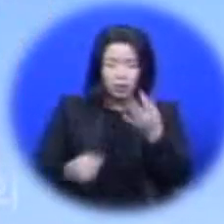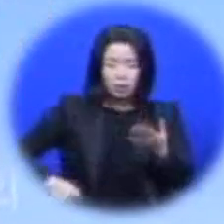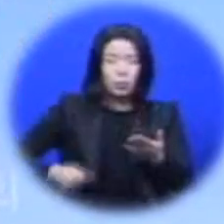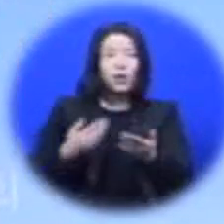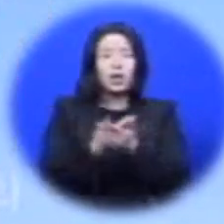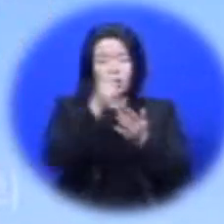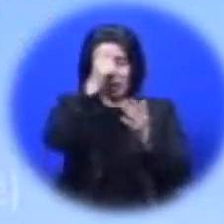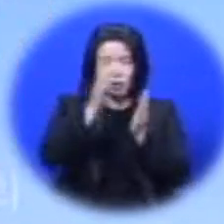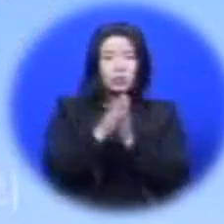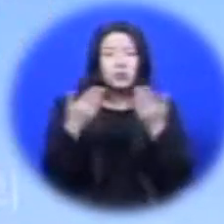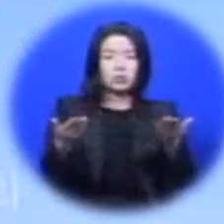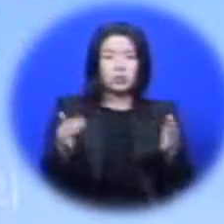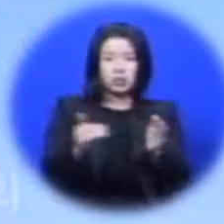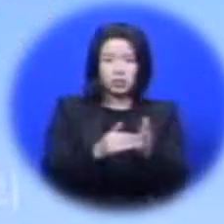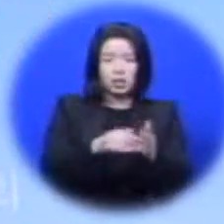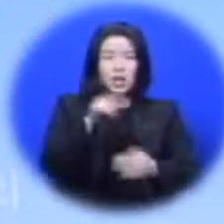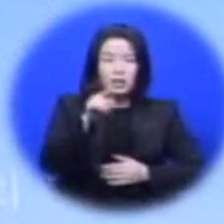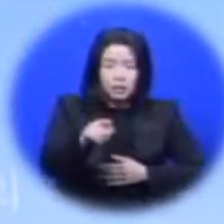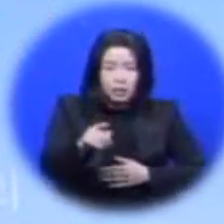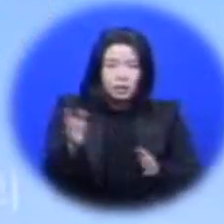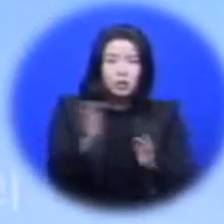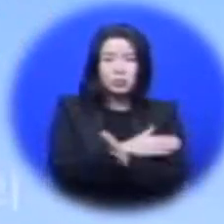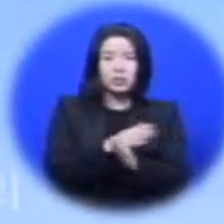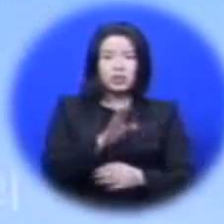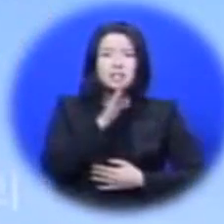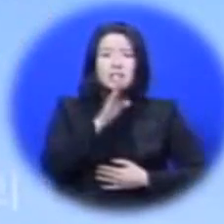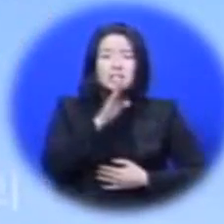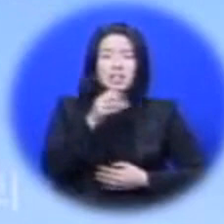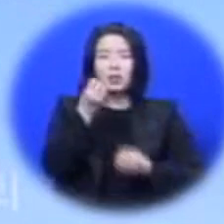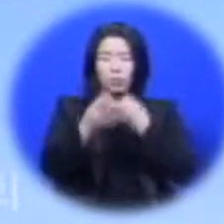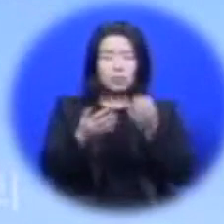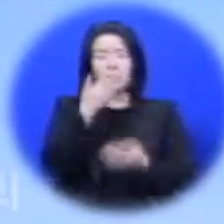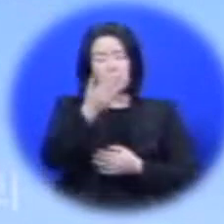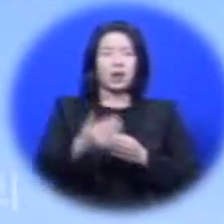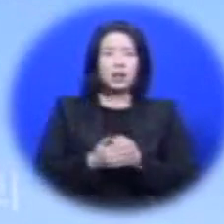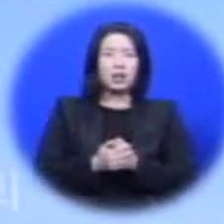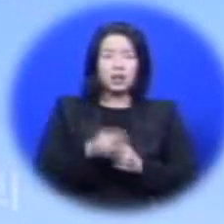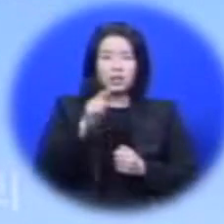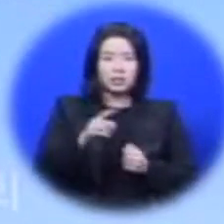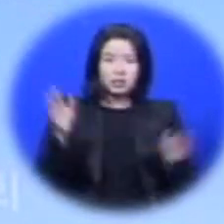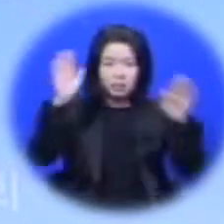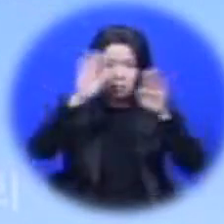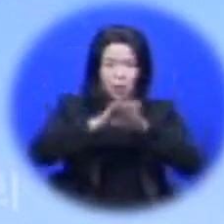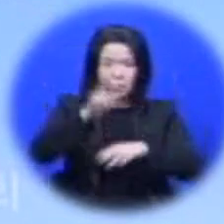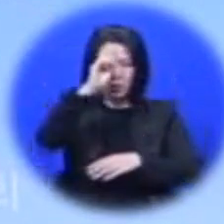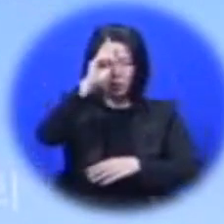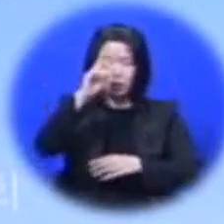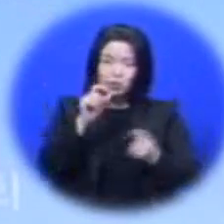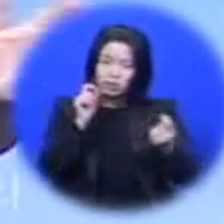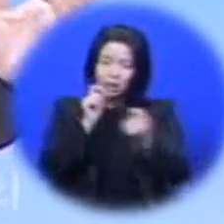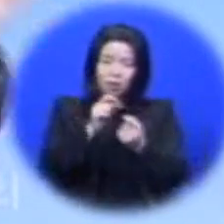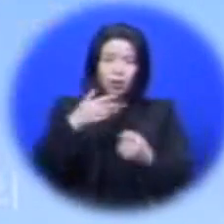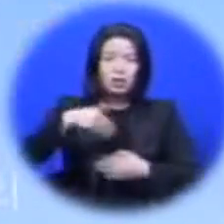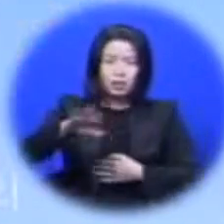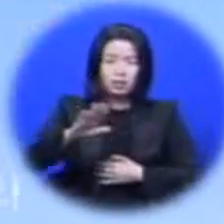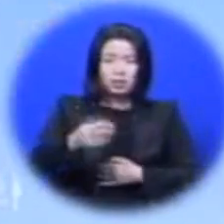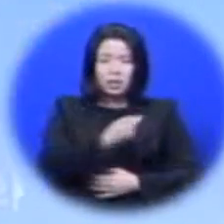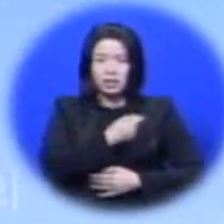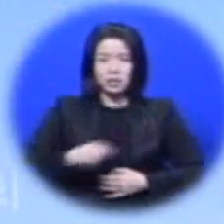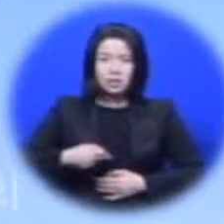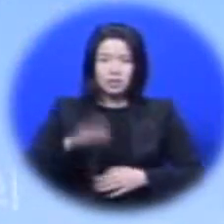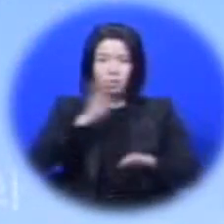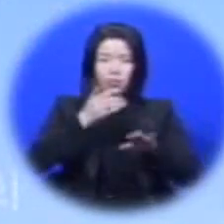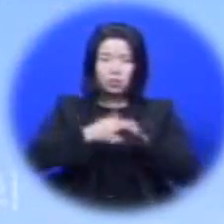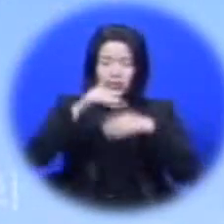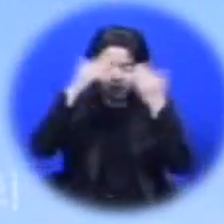했습니다. 그제서야 진짜가 나오는 거예요. 그 밤 12시 가까운 시간에 가서야, 제자훈련 다